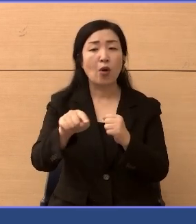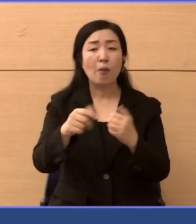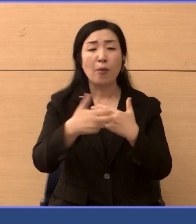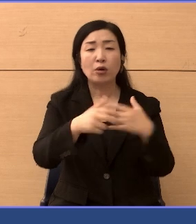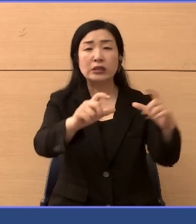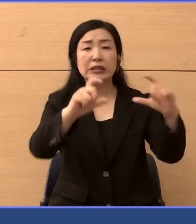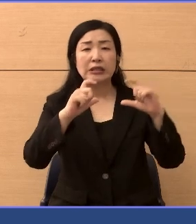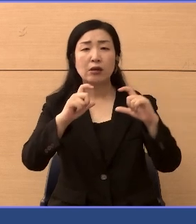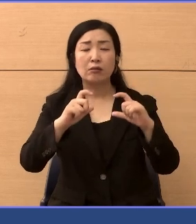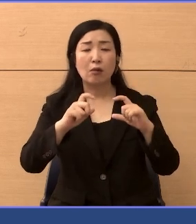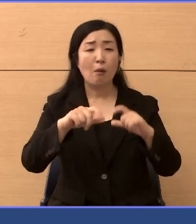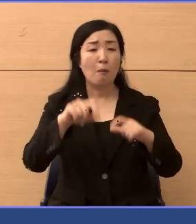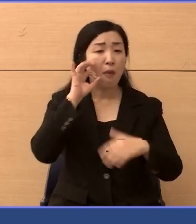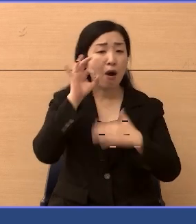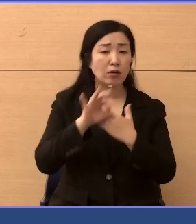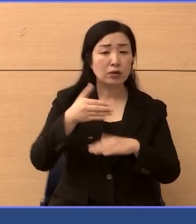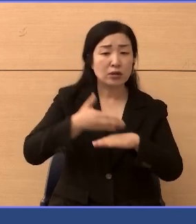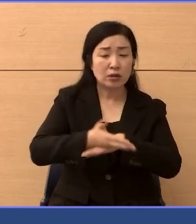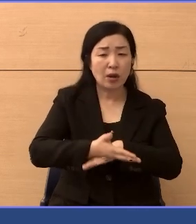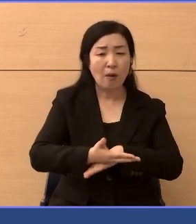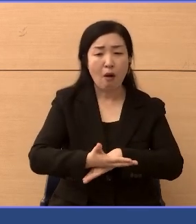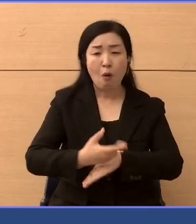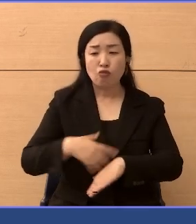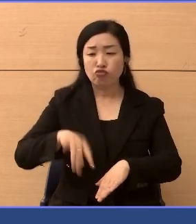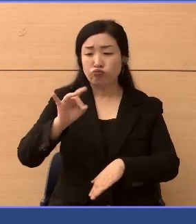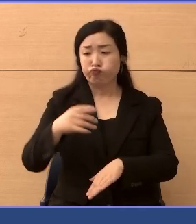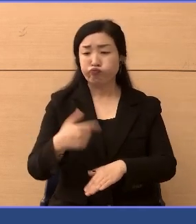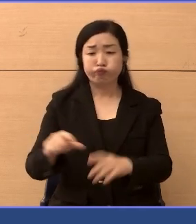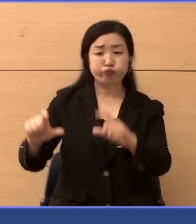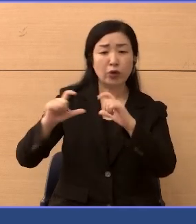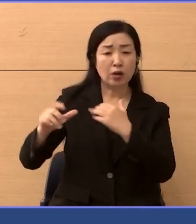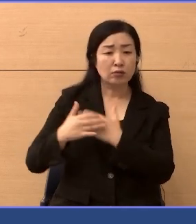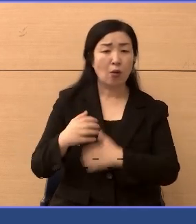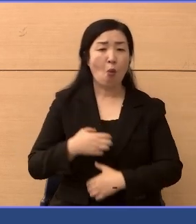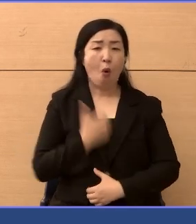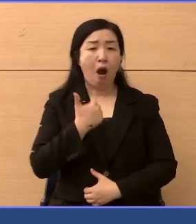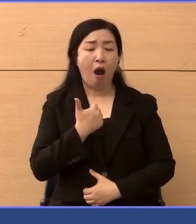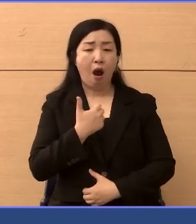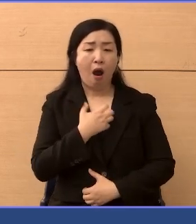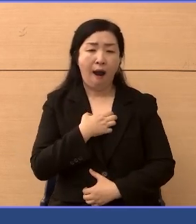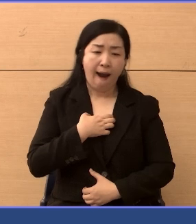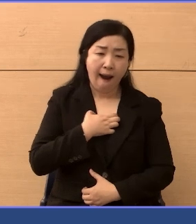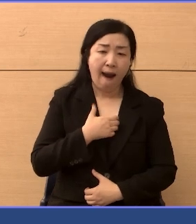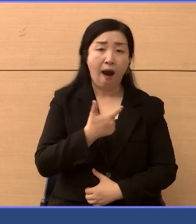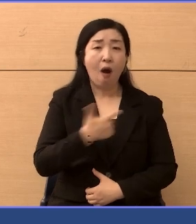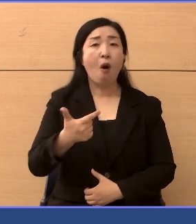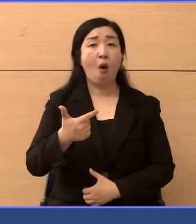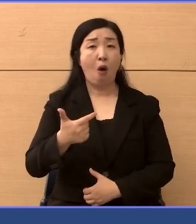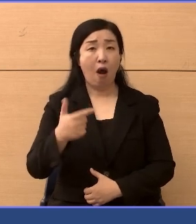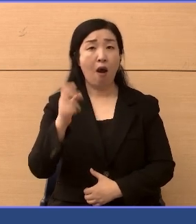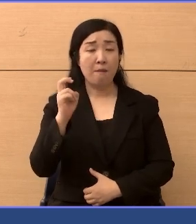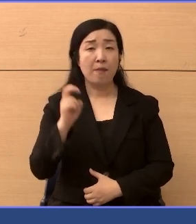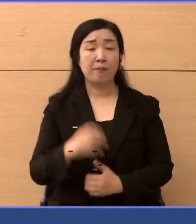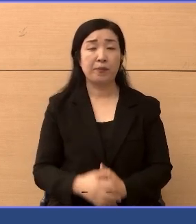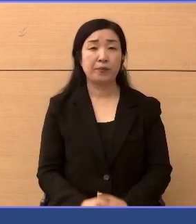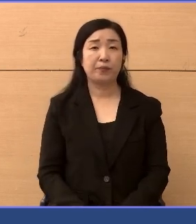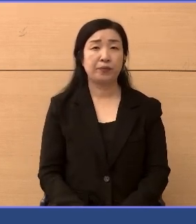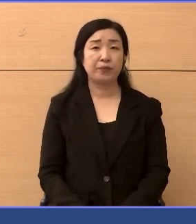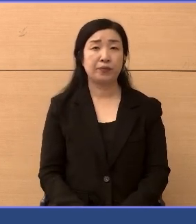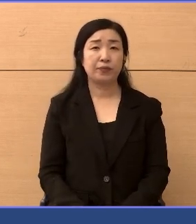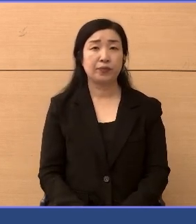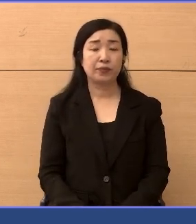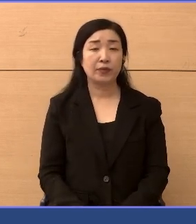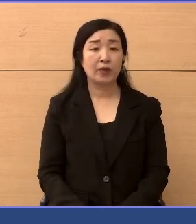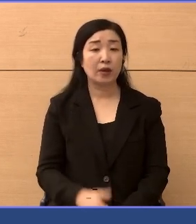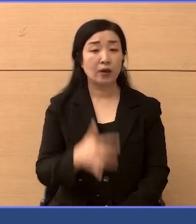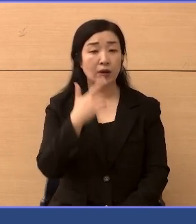굉장히 화가 assumes 나고 that 분노를 일으킬 수 the 있고 또 child's 속상할 수 behavior 있습니다. will always 부모님들은 be 아이의 as it is 행동이라는 at that 것이 moment in time.